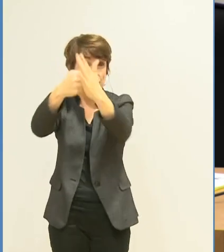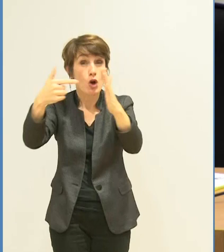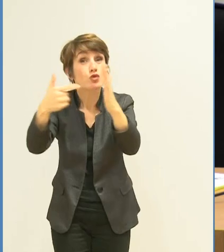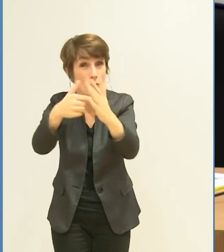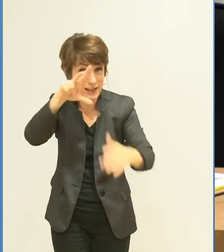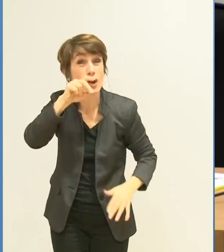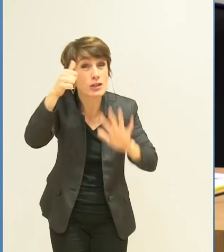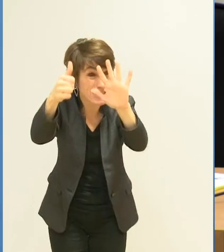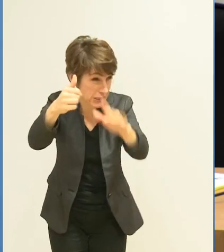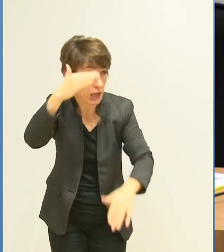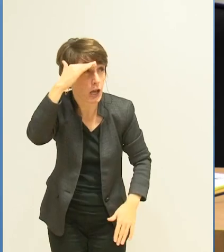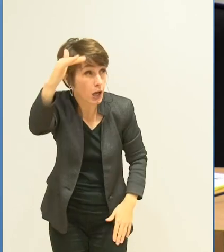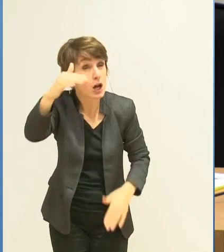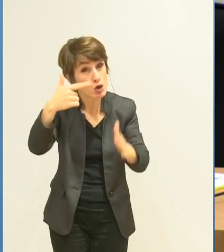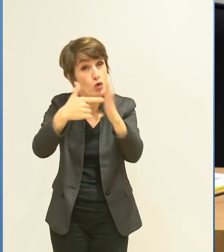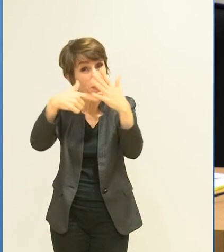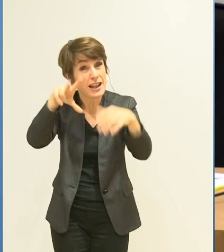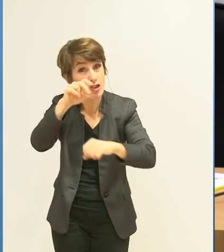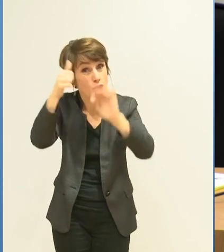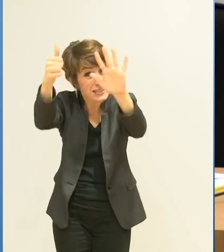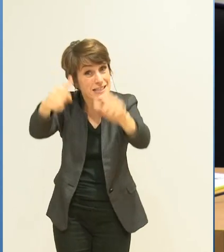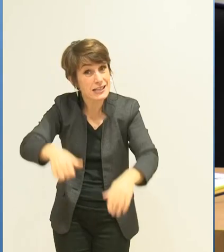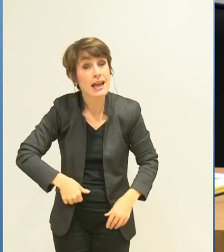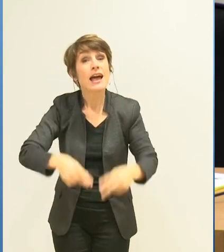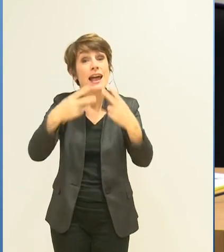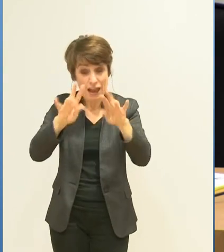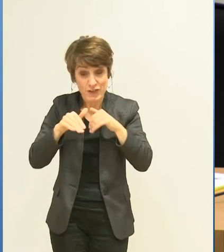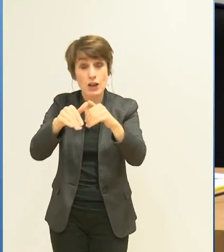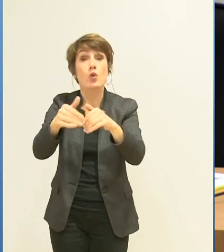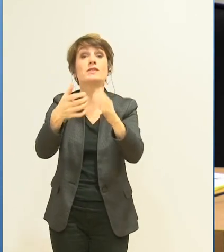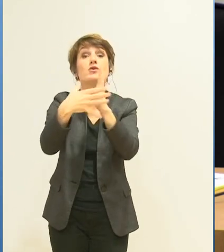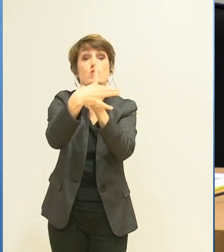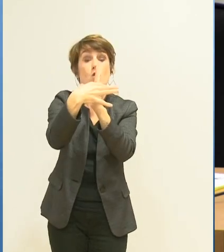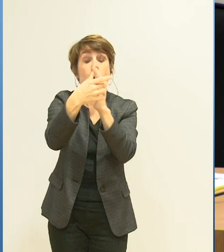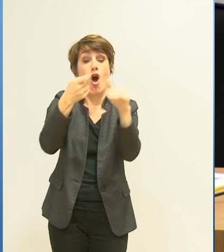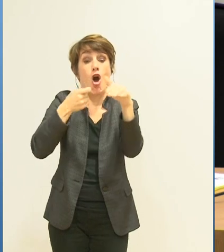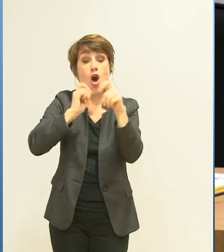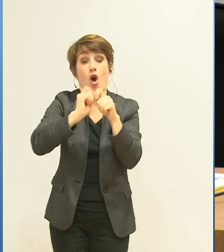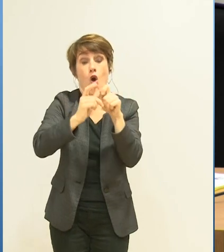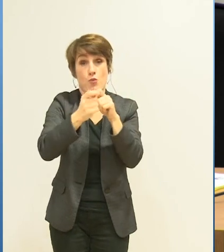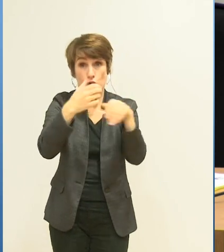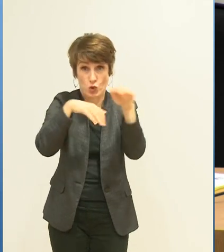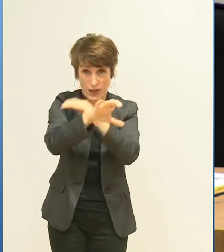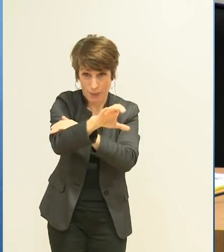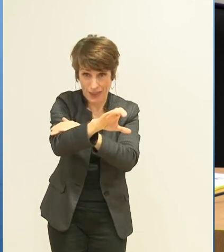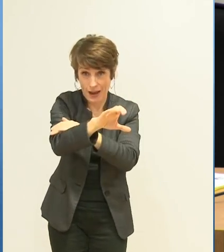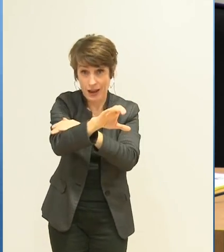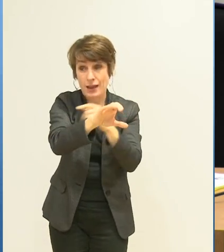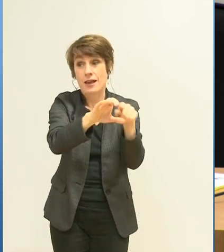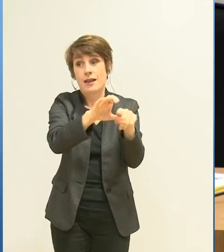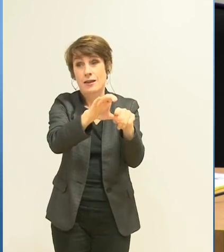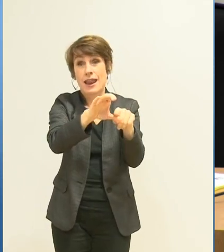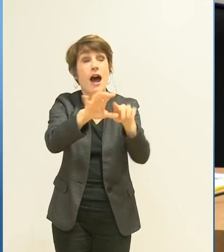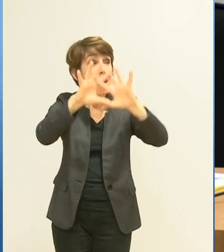2036 la commune continue à rembourser le capital alors que les emprunts aura aurait alors été clôturée le